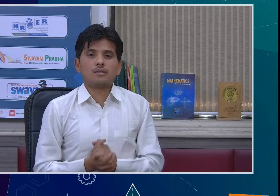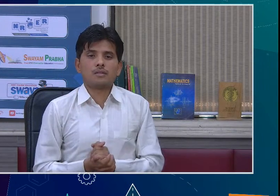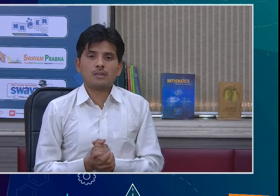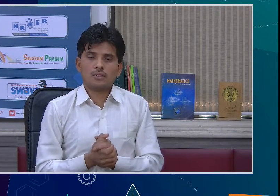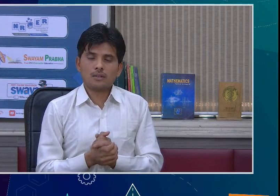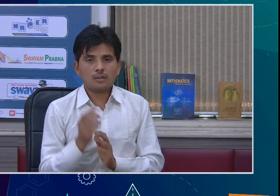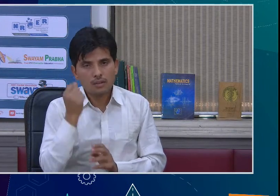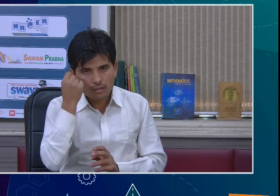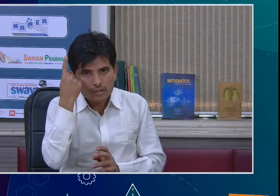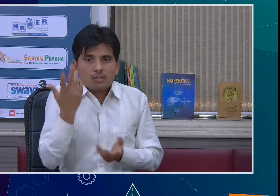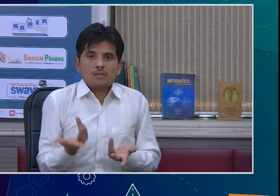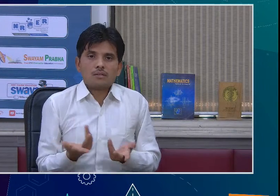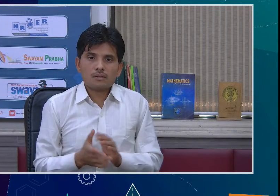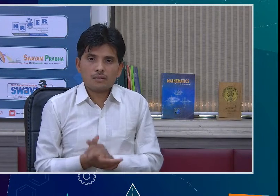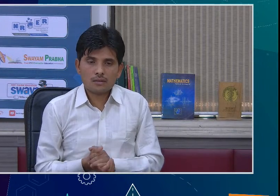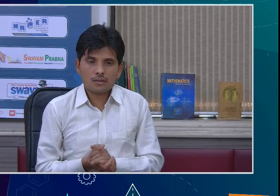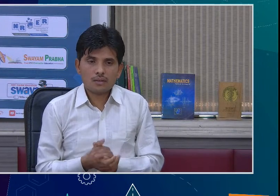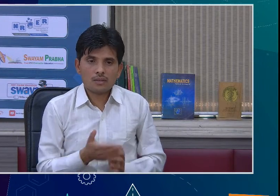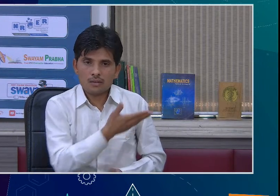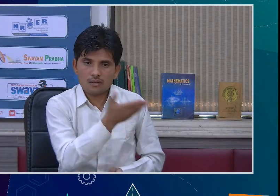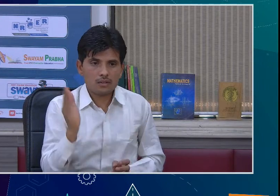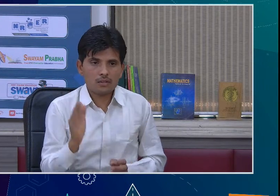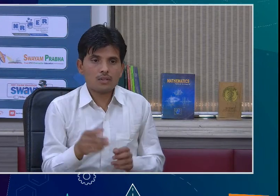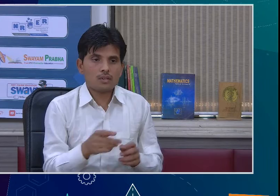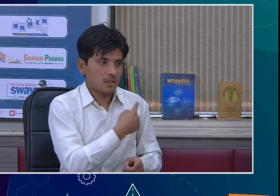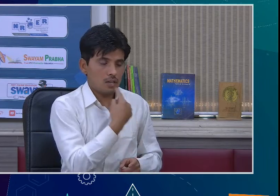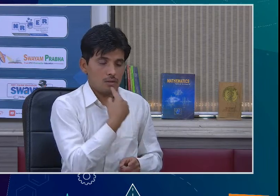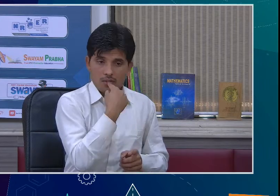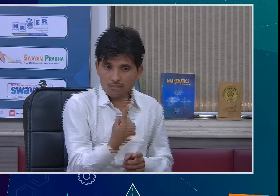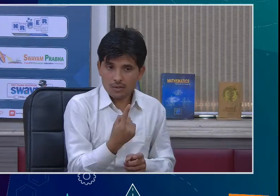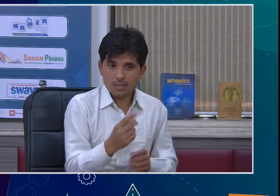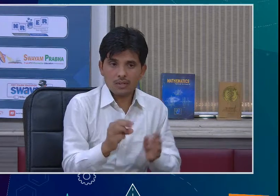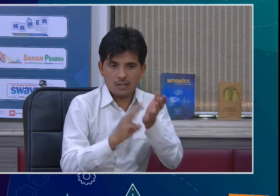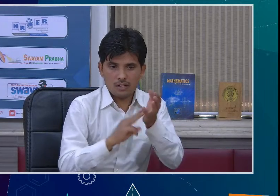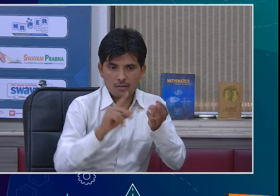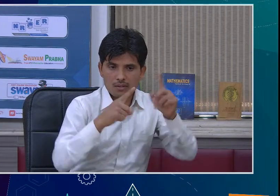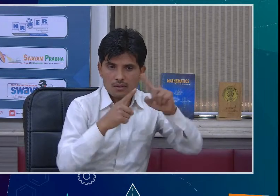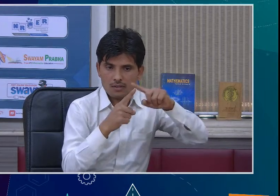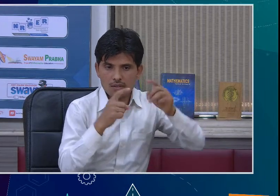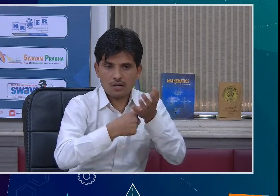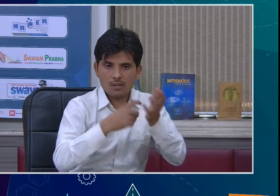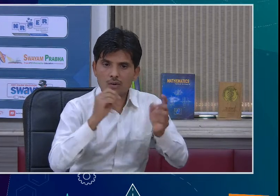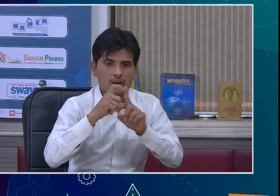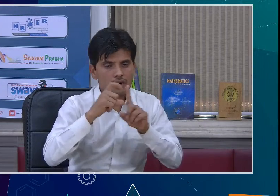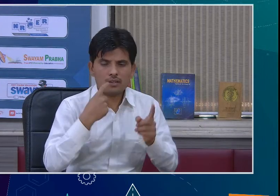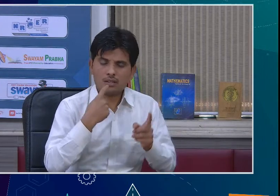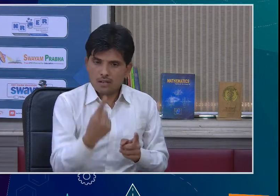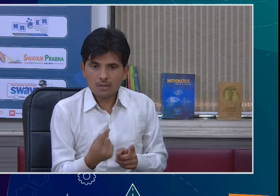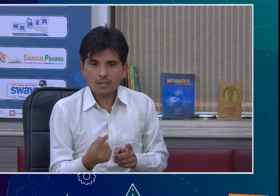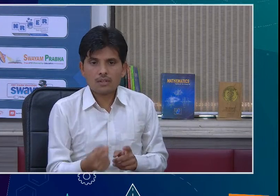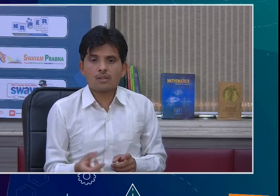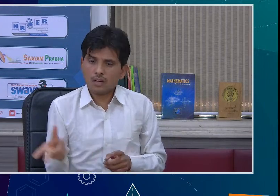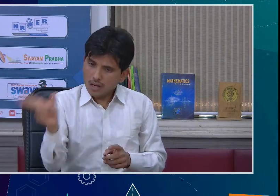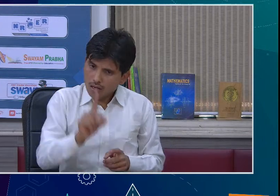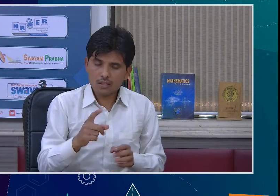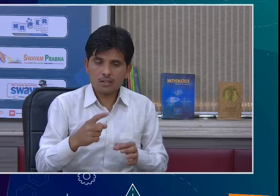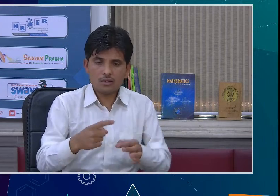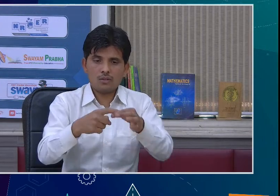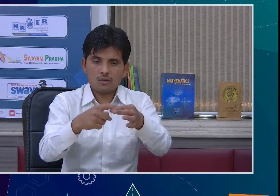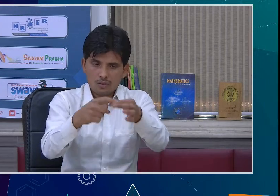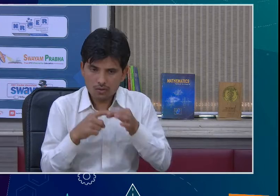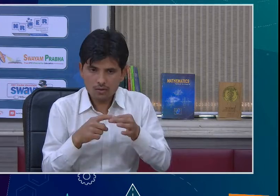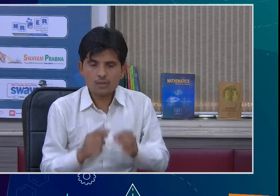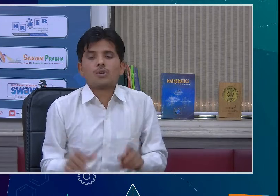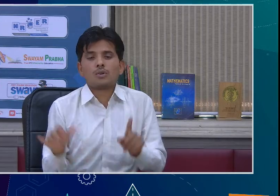तरह से पता चले. मैम वैसे तो आपने हमें बता दिया है मेटेरोइड और एस्टेरॉइड में फ़र्क, पर ये सवाल फिर से हमारे पास आया है यूट्यूब के